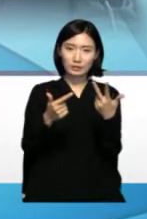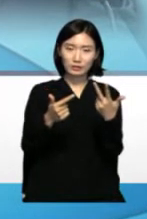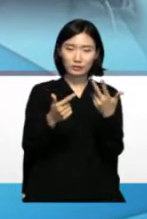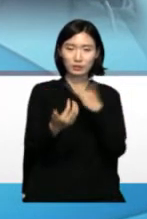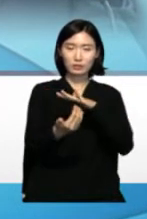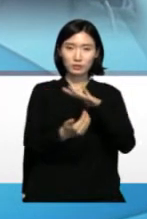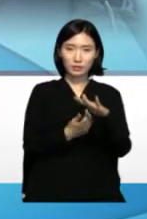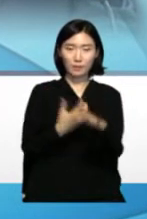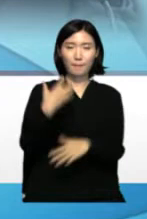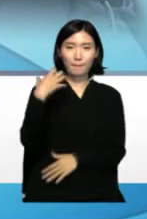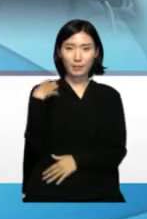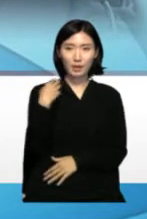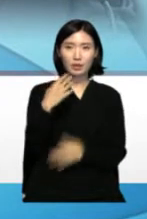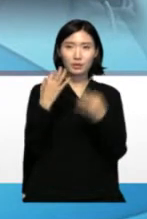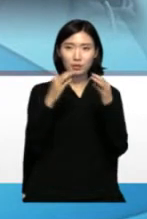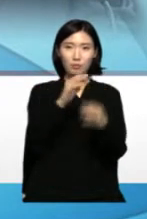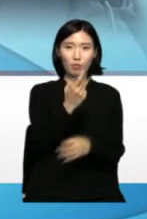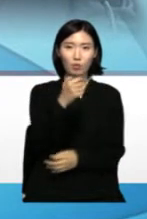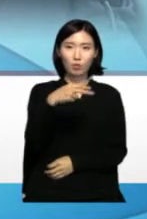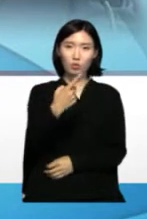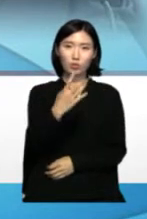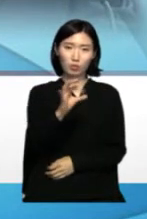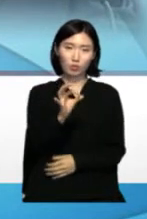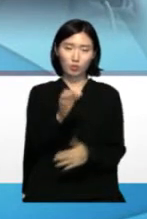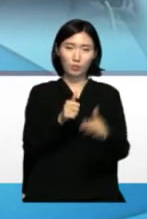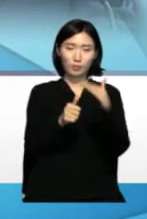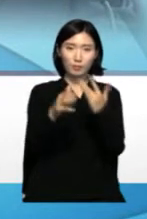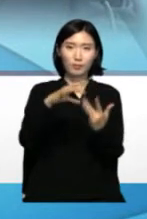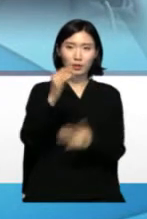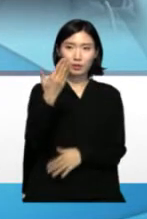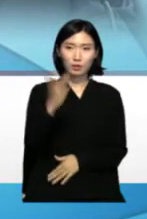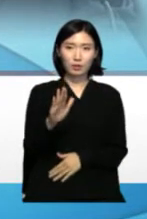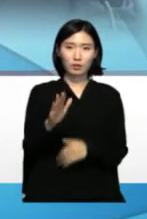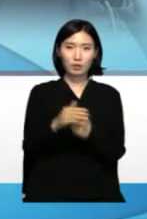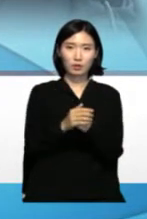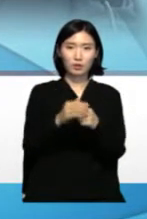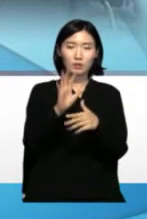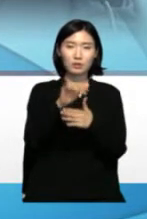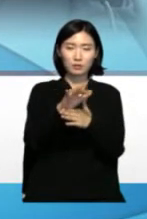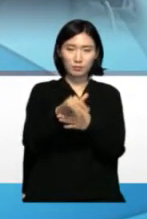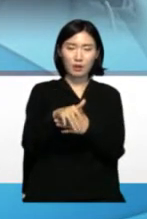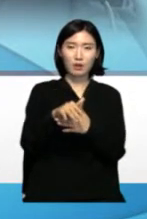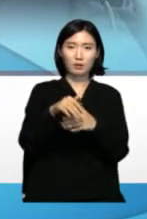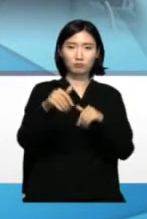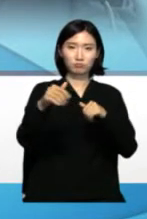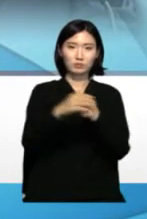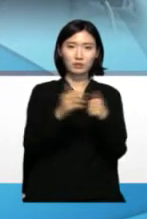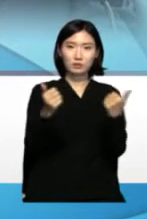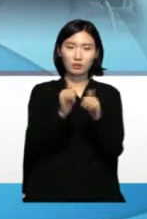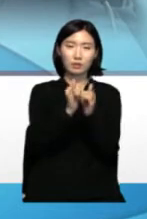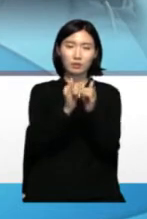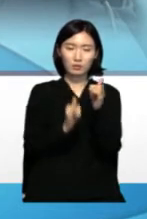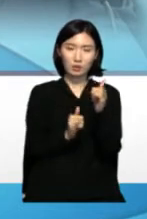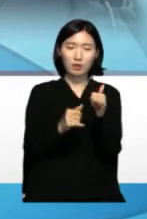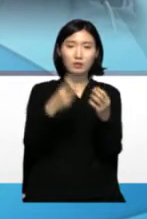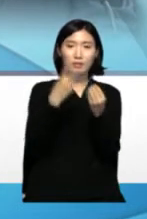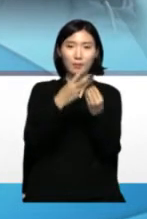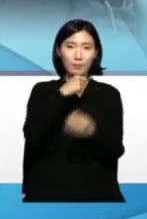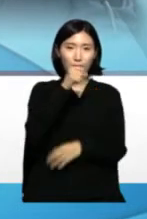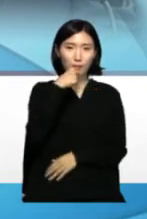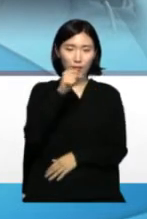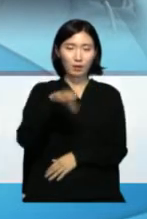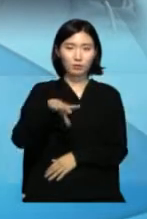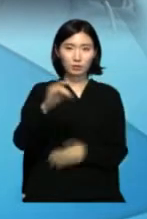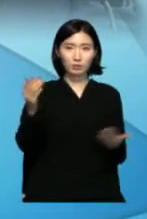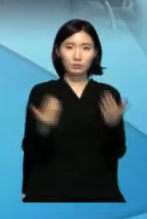의장을 역임한 김복동 의장이 당선됐는데 지방의회 사상 동일 의장이 3번 연속으로 당선된 건 처음 있는 일입니다.